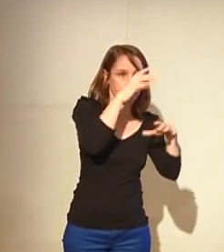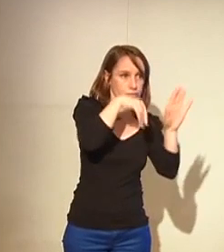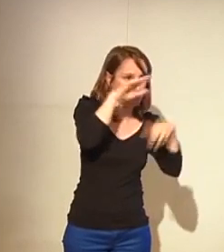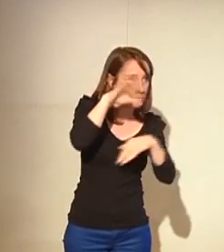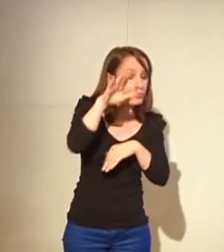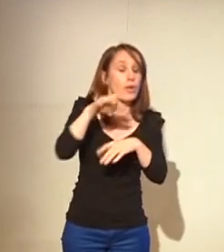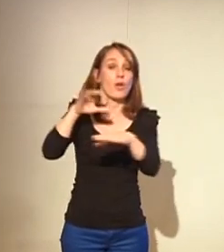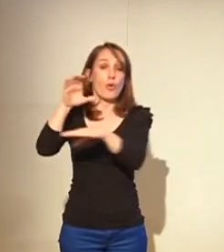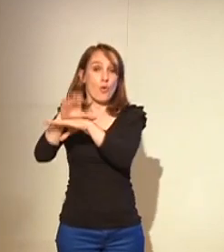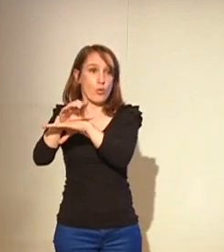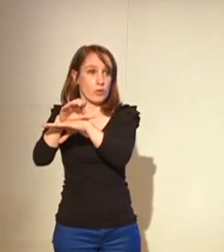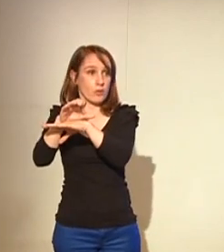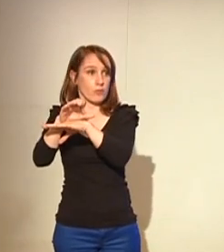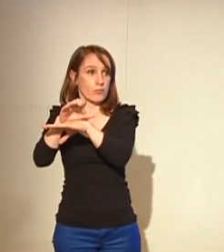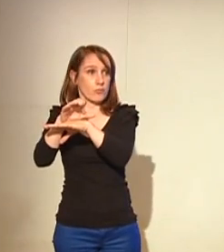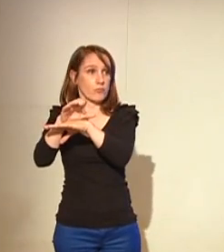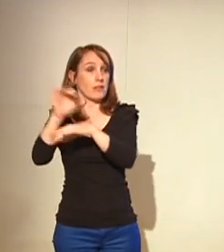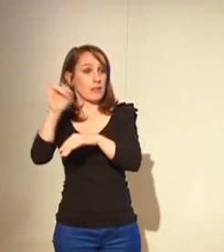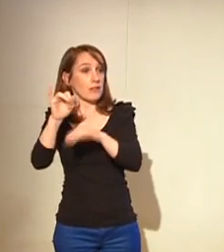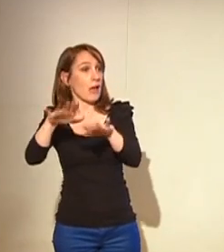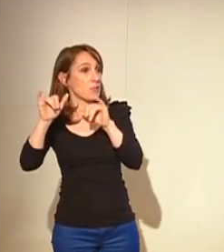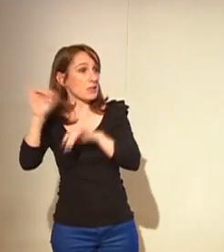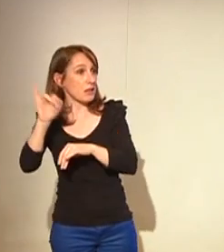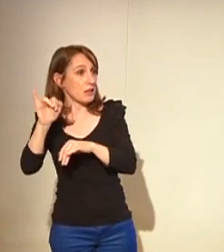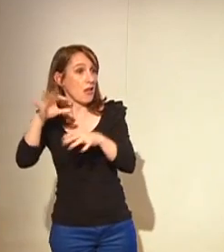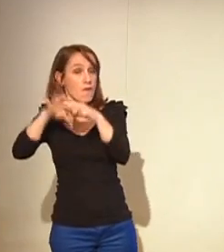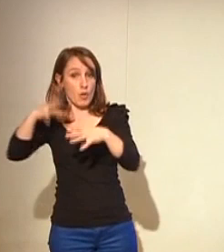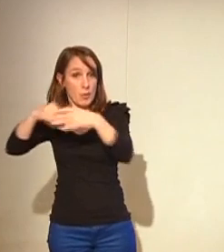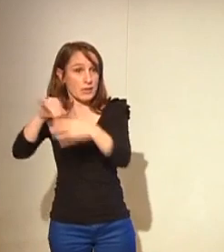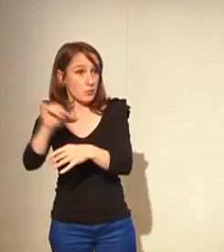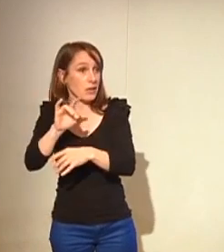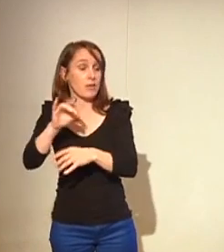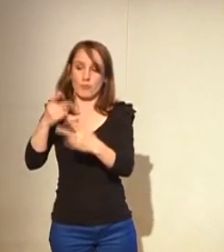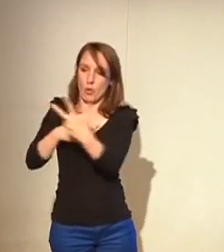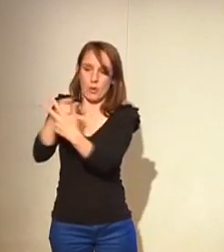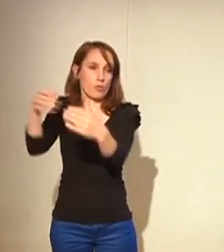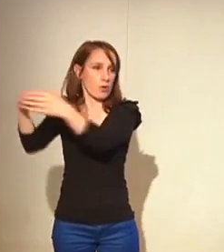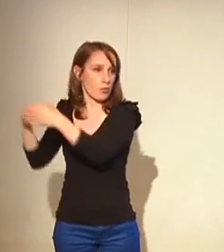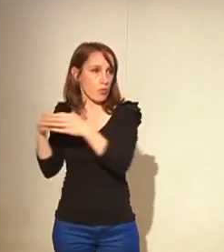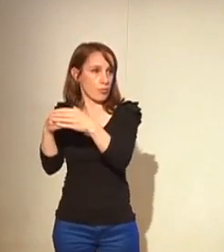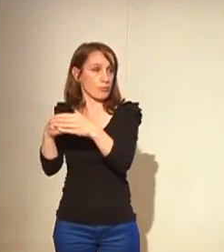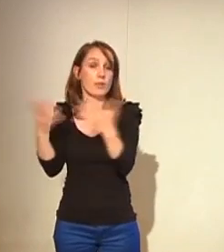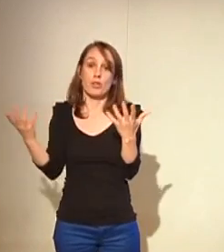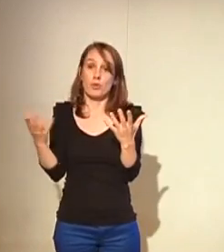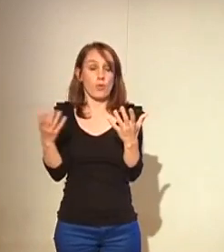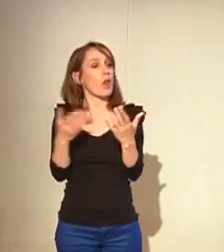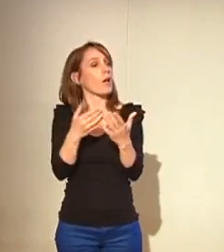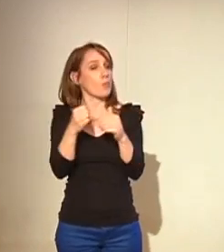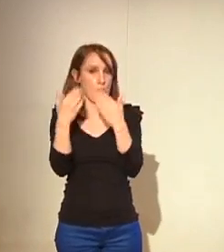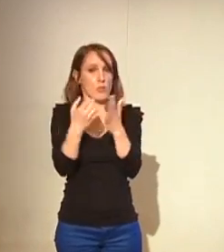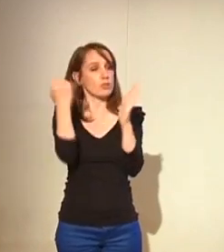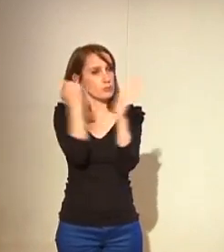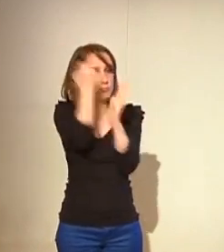contre qui s'abstient qui ne prend pas part au vote les trois autres groupes cette délibération est donc